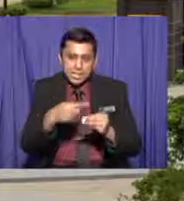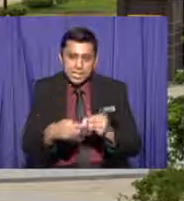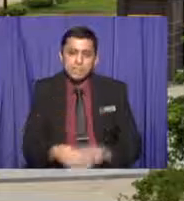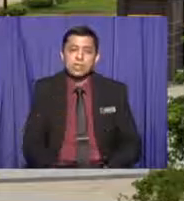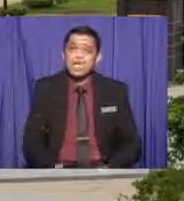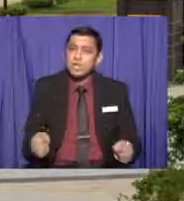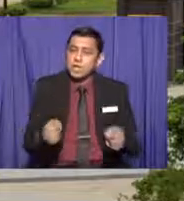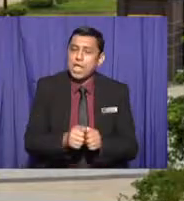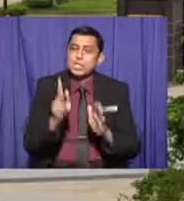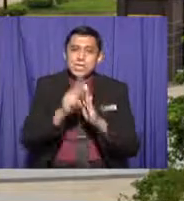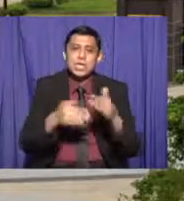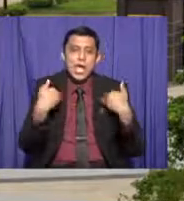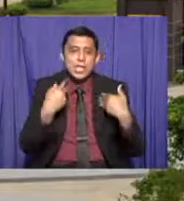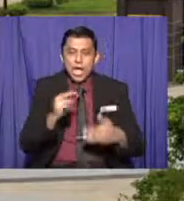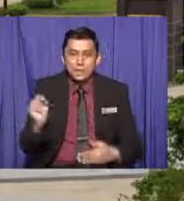dengan situasi.